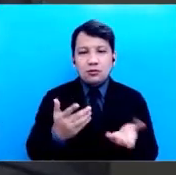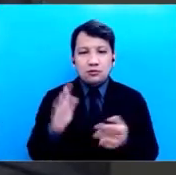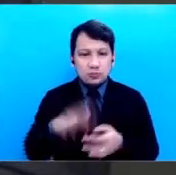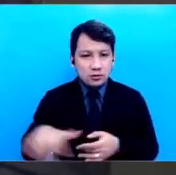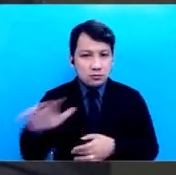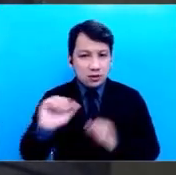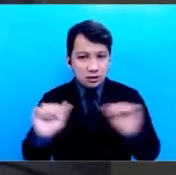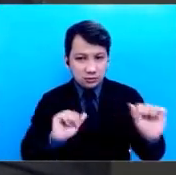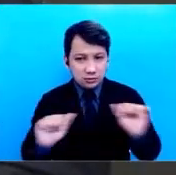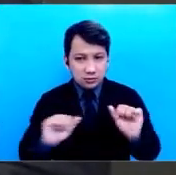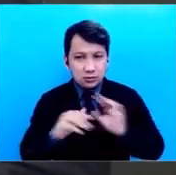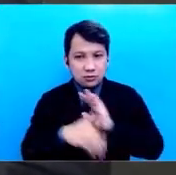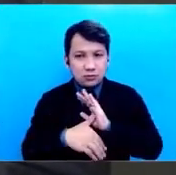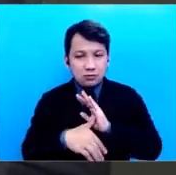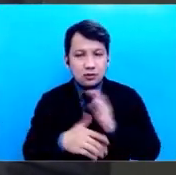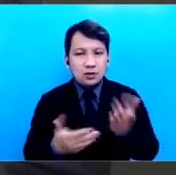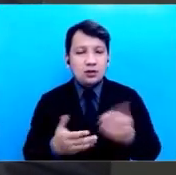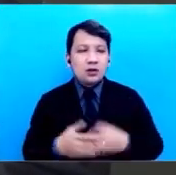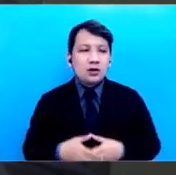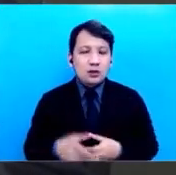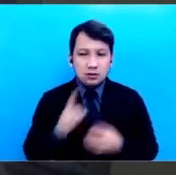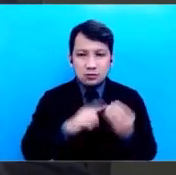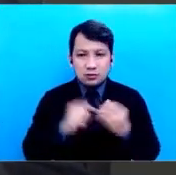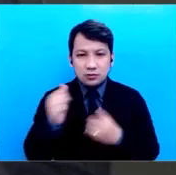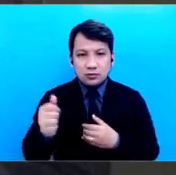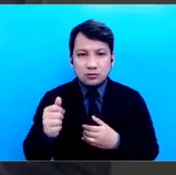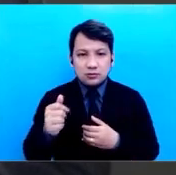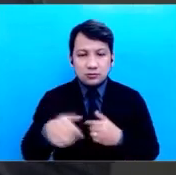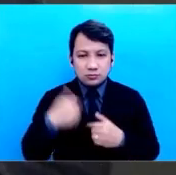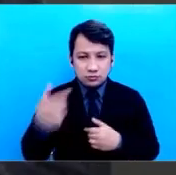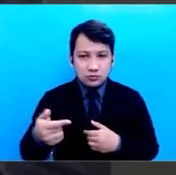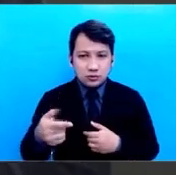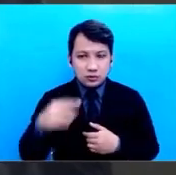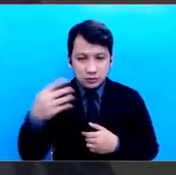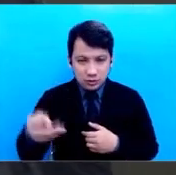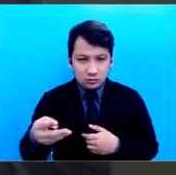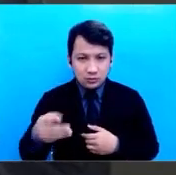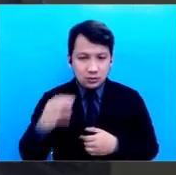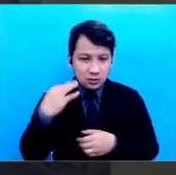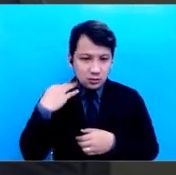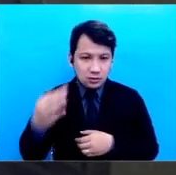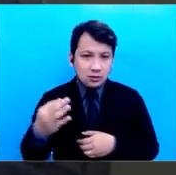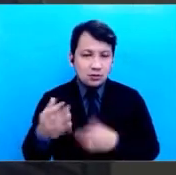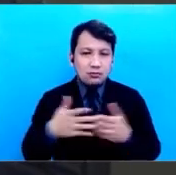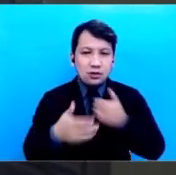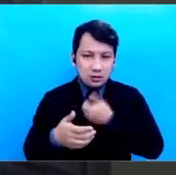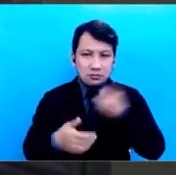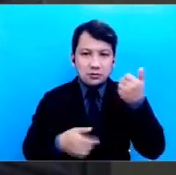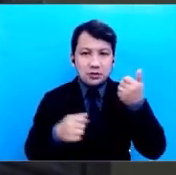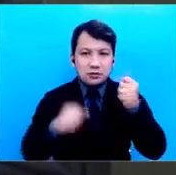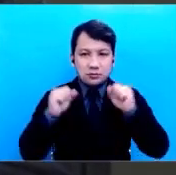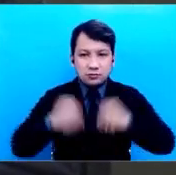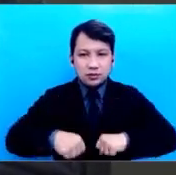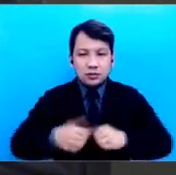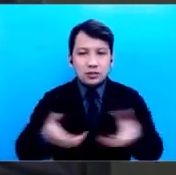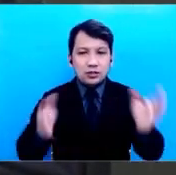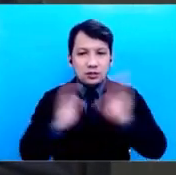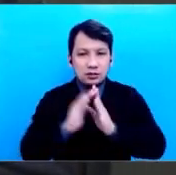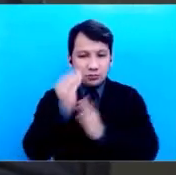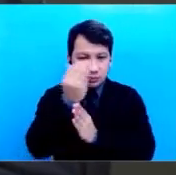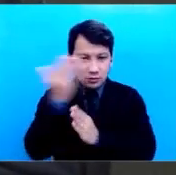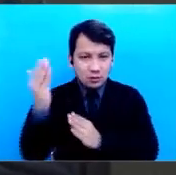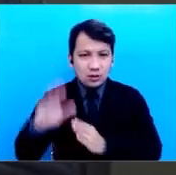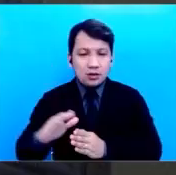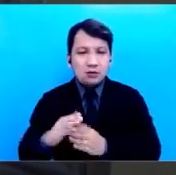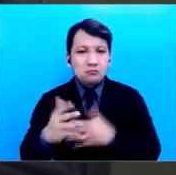of the COMELEC in the forthcoming election, siguro yun na lamang ang best compromise na pwedeng hingin, ano ha, a sampling